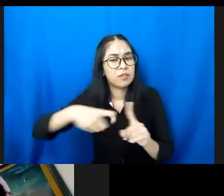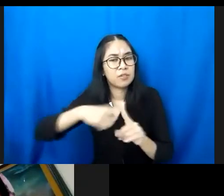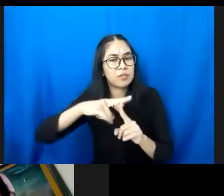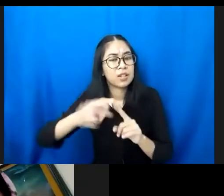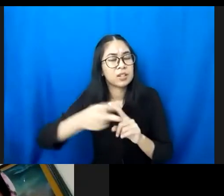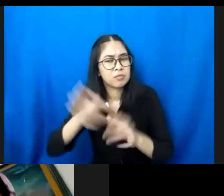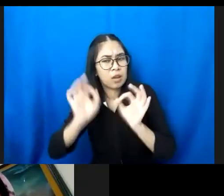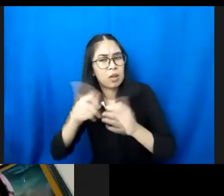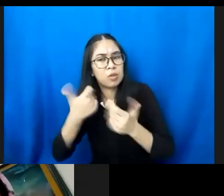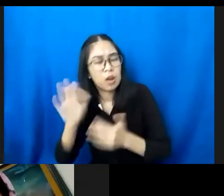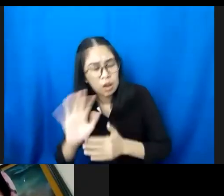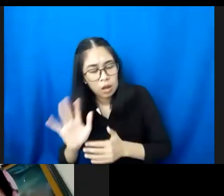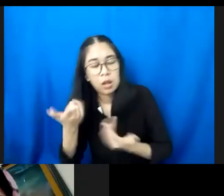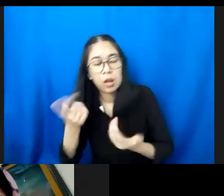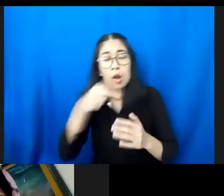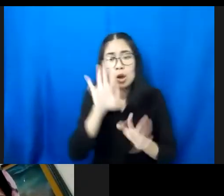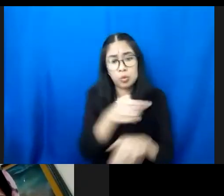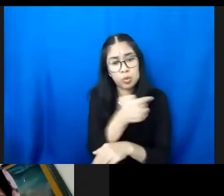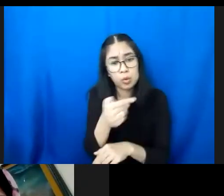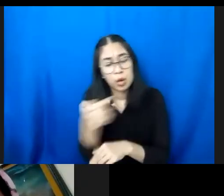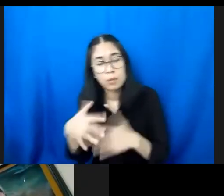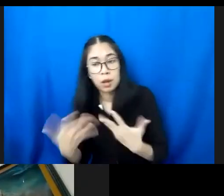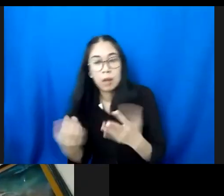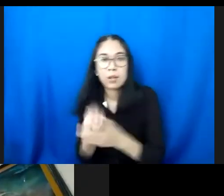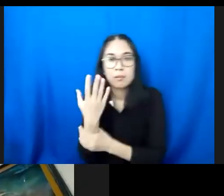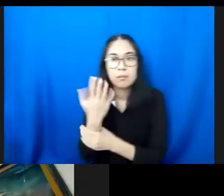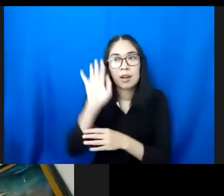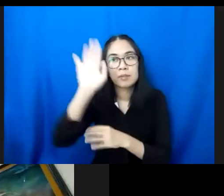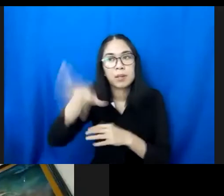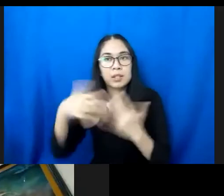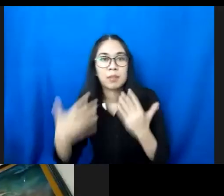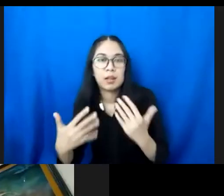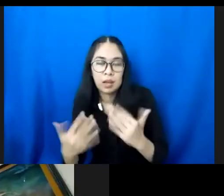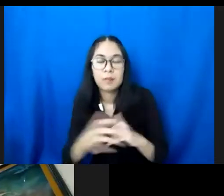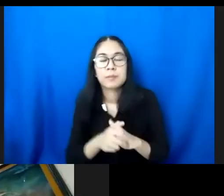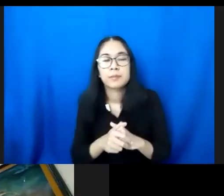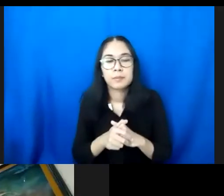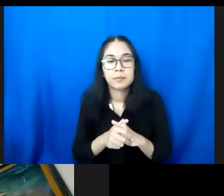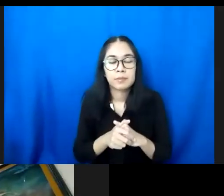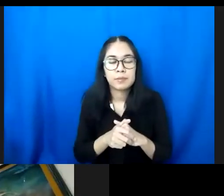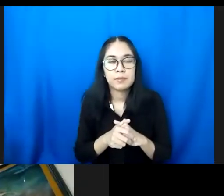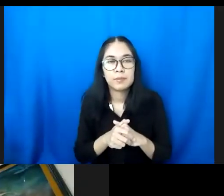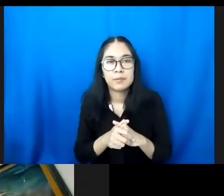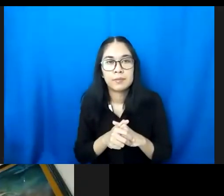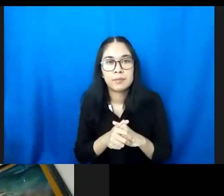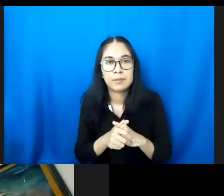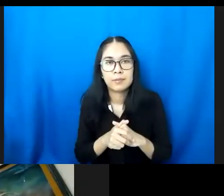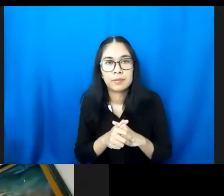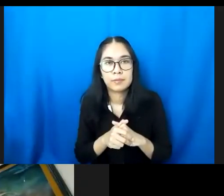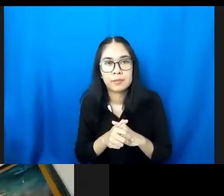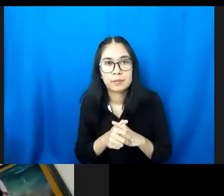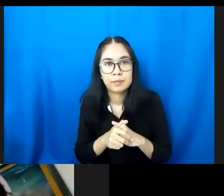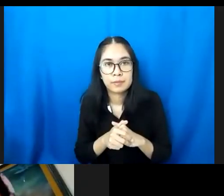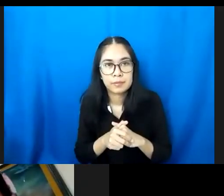apa yang harus kita kembangkan di kemudian hari, ya. Jadi pada prinsipnya karena